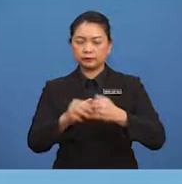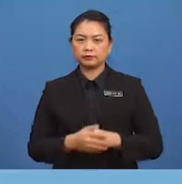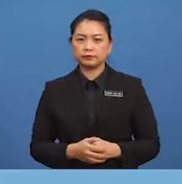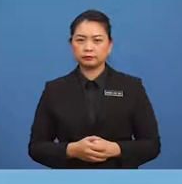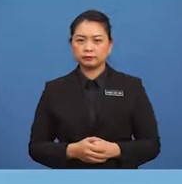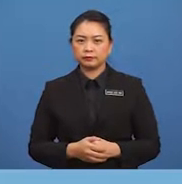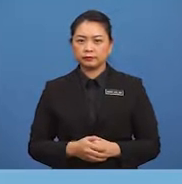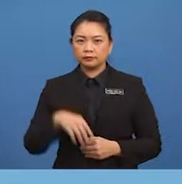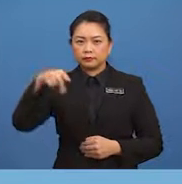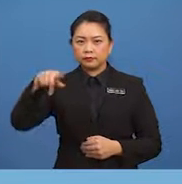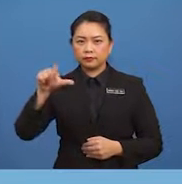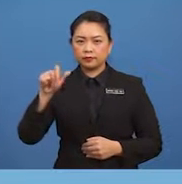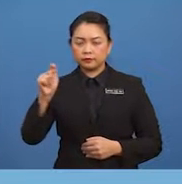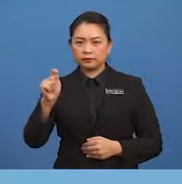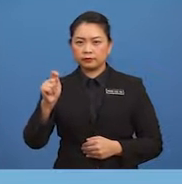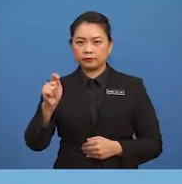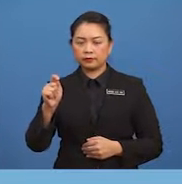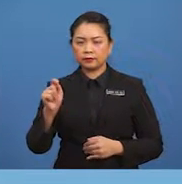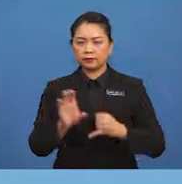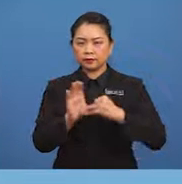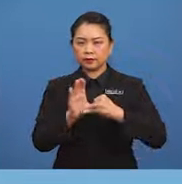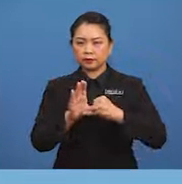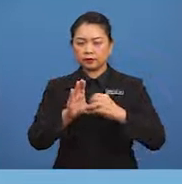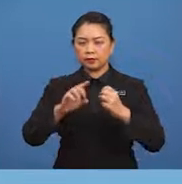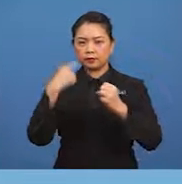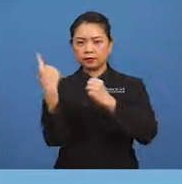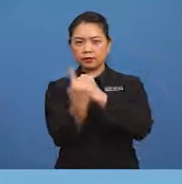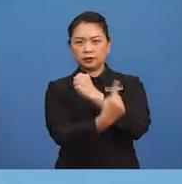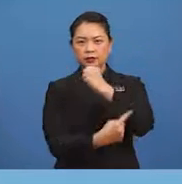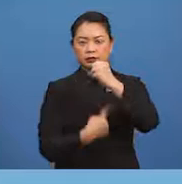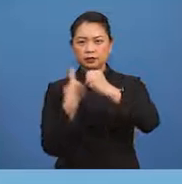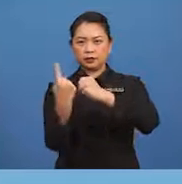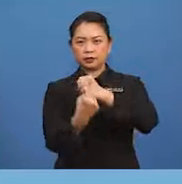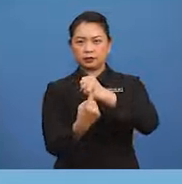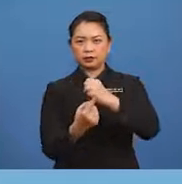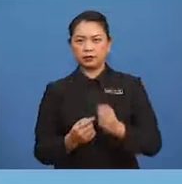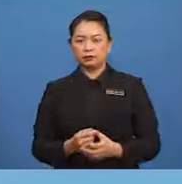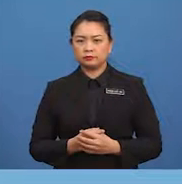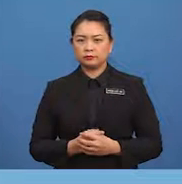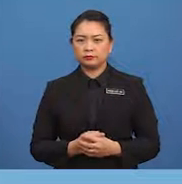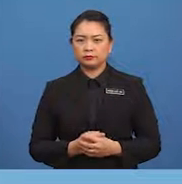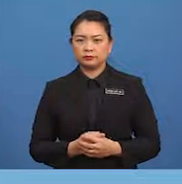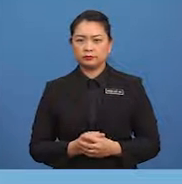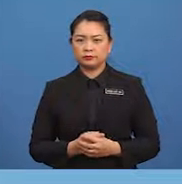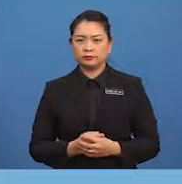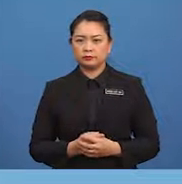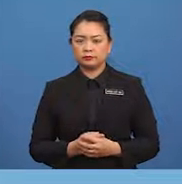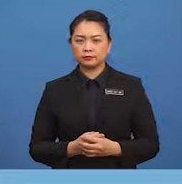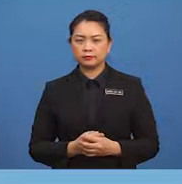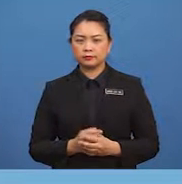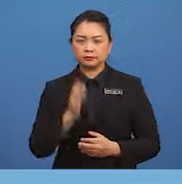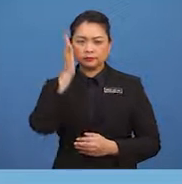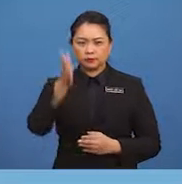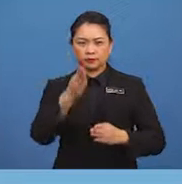Blood cell dikelilingi oleh membran plasma baharu dan bahan dinding sel baharu